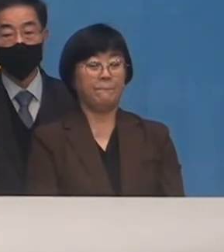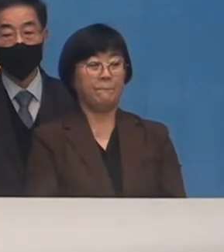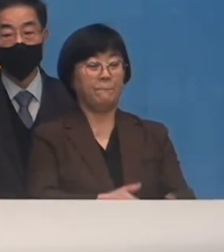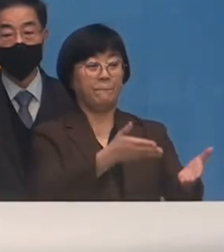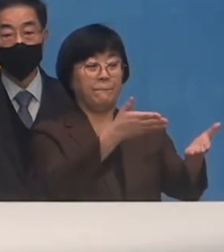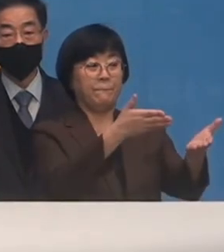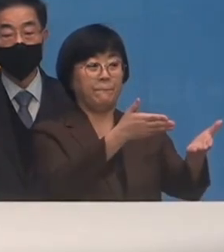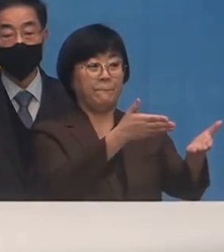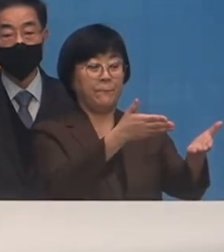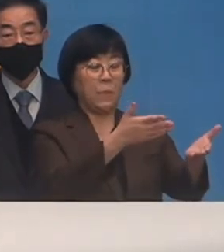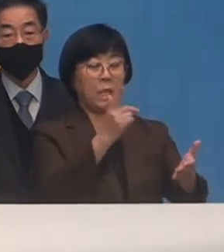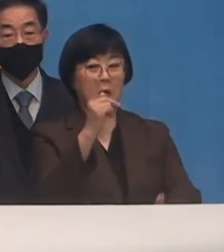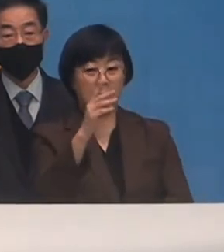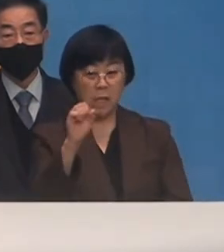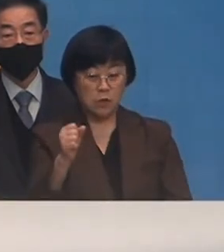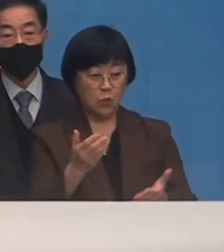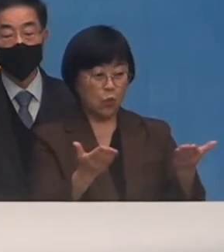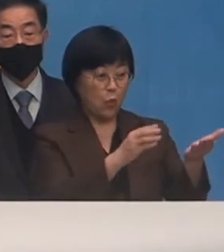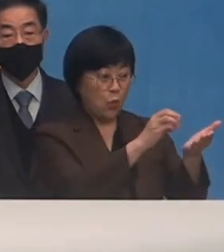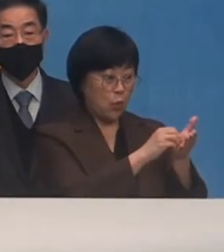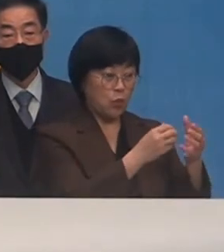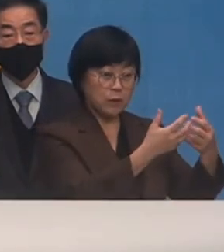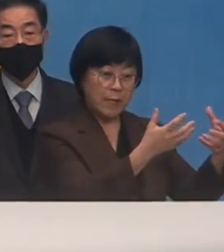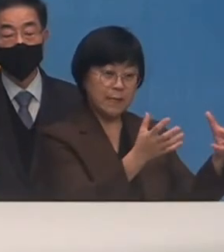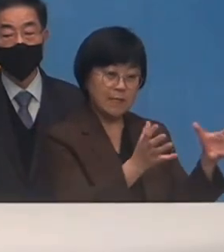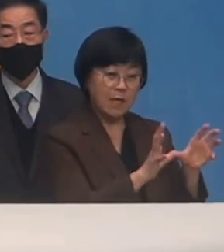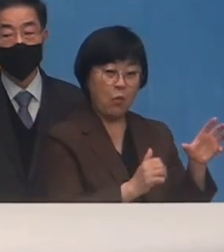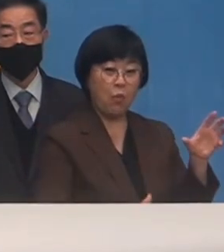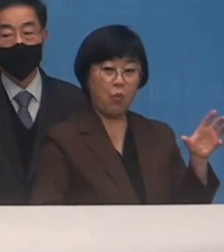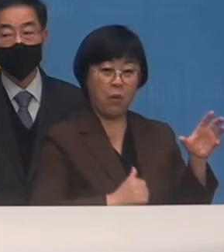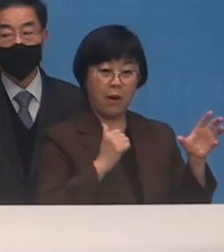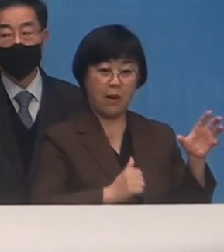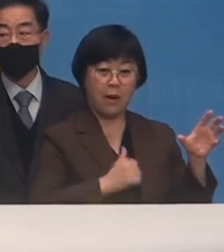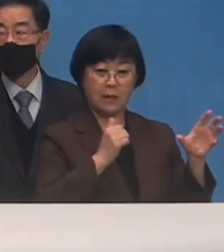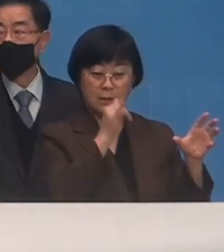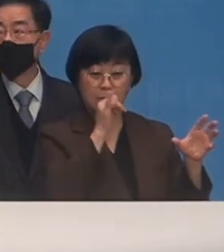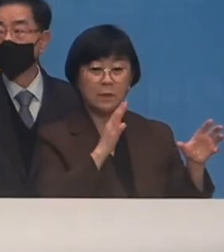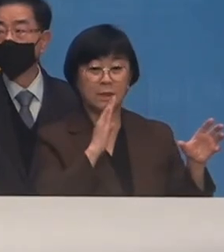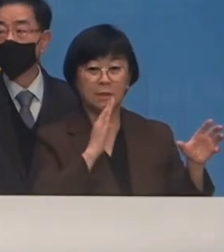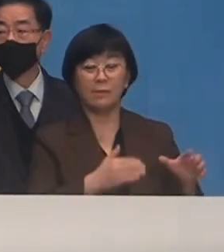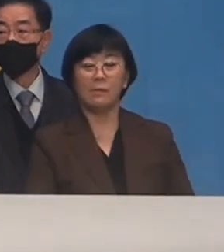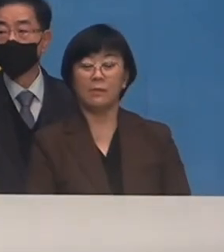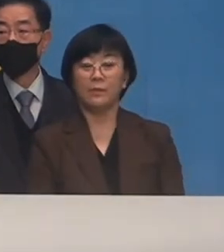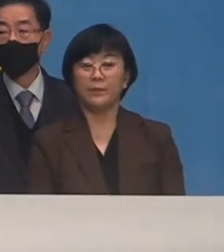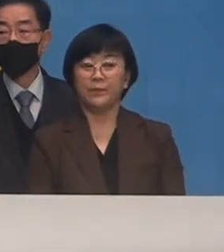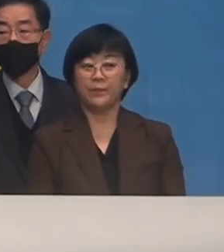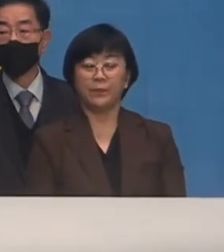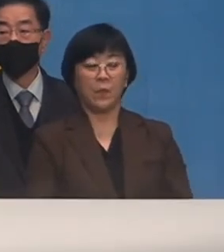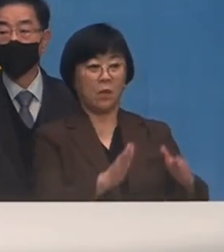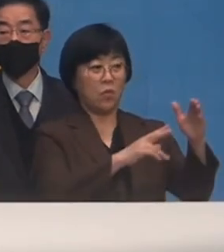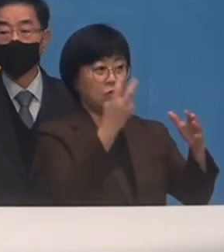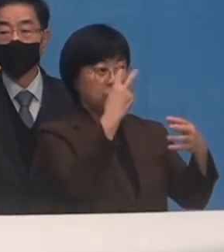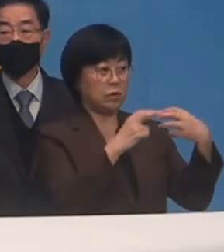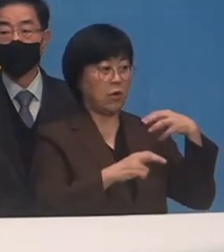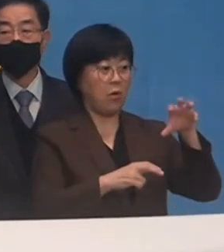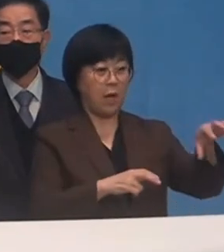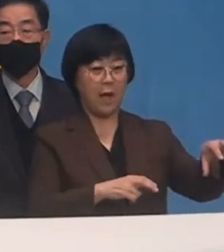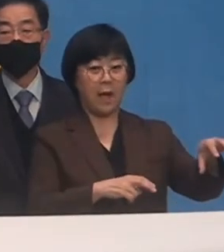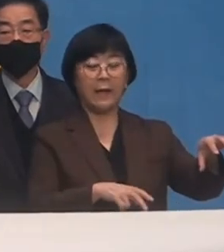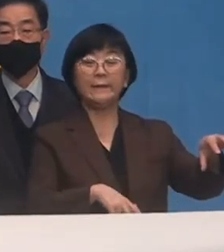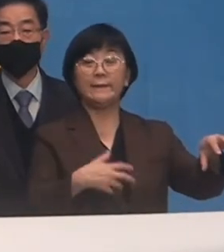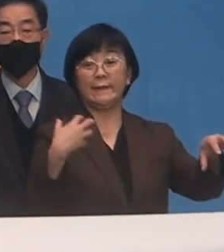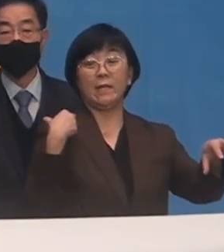언론, KBS 노동자 같은 언론단체 굉장한 분노를 불러일으키고 있습니다. 공수처가 지금 현재 책임을